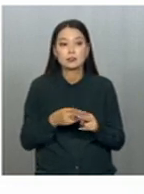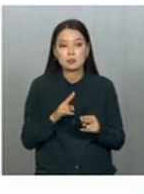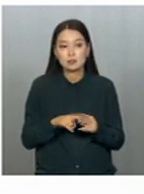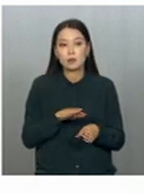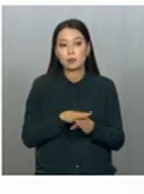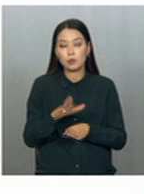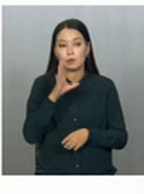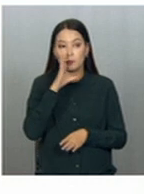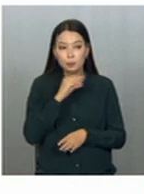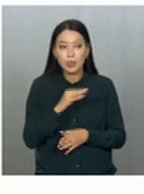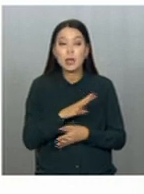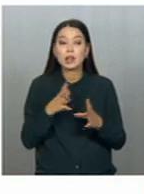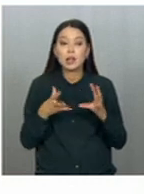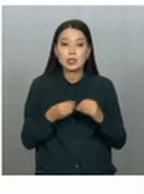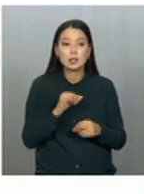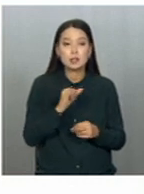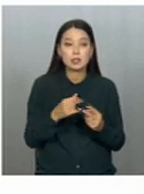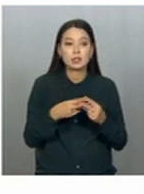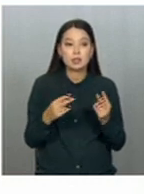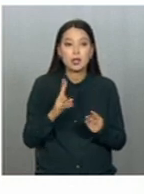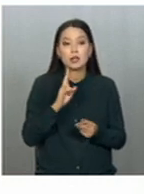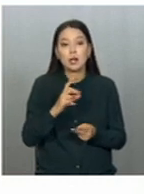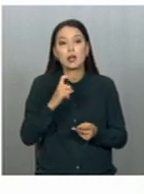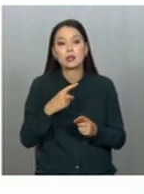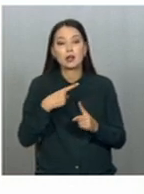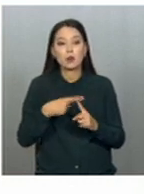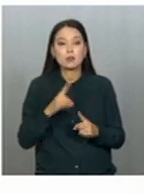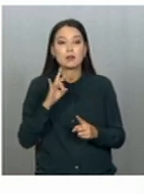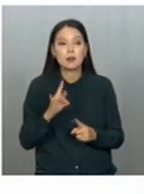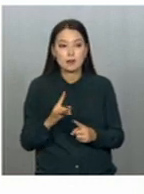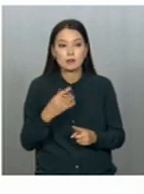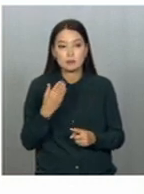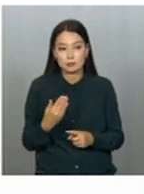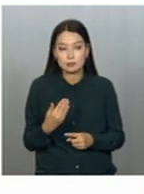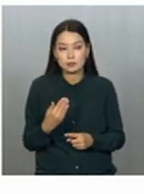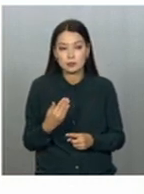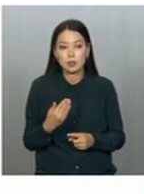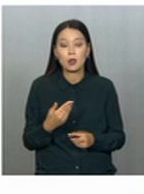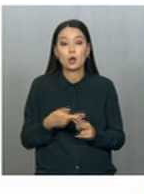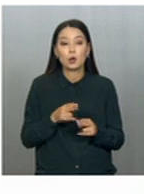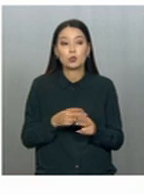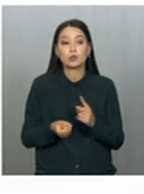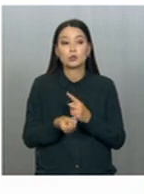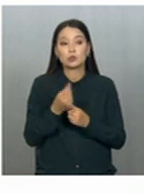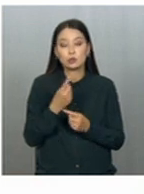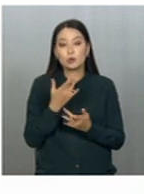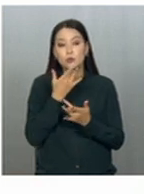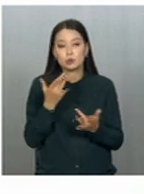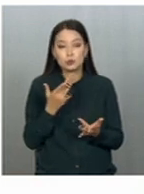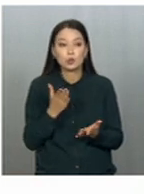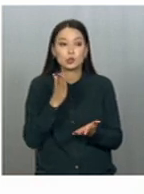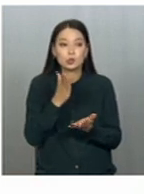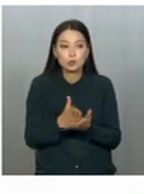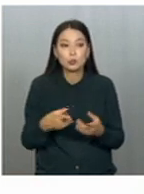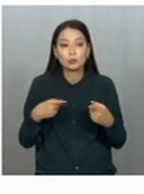енгіземіз. Нәтижесінде Y тең KX қосылған R деген теңдеу алдық. Осы шыққан соңғы теңдеу